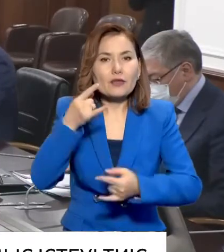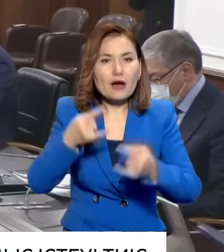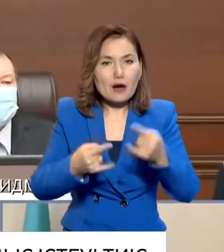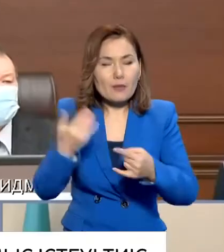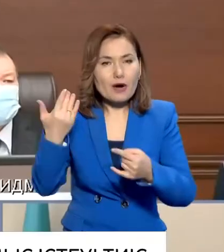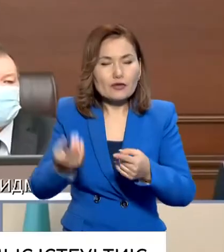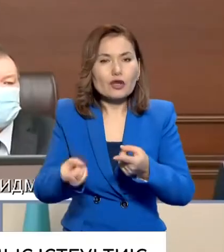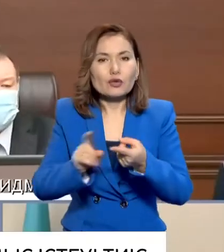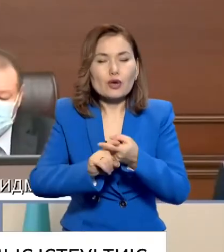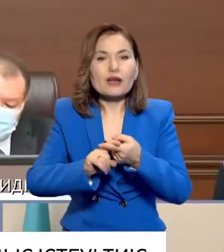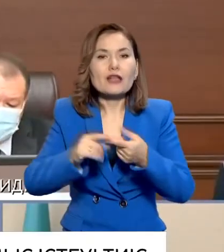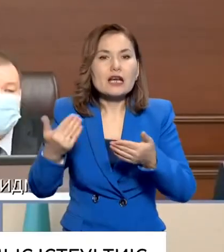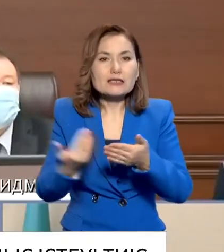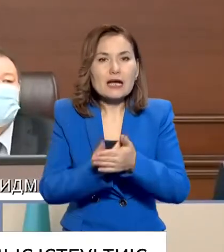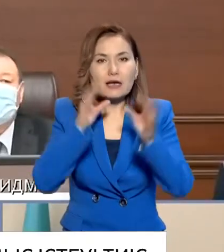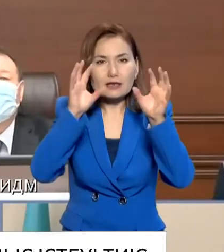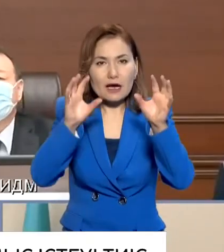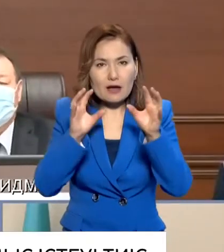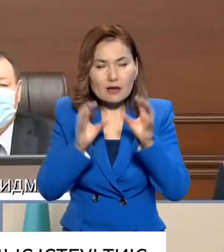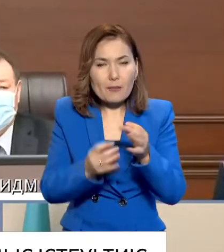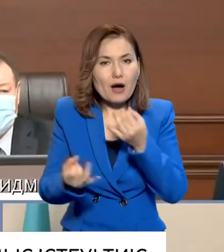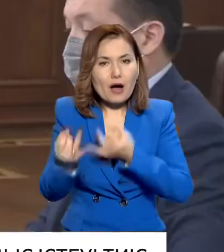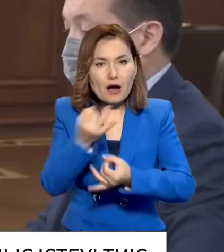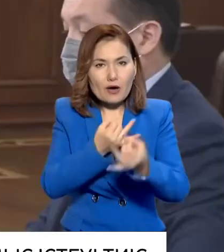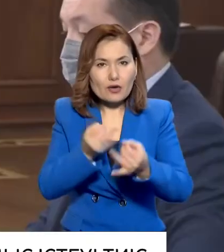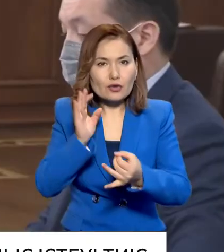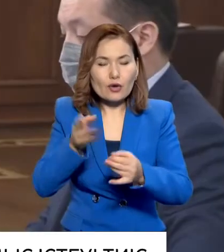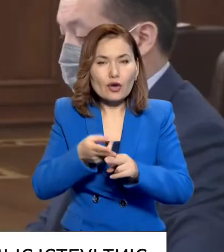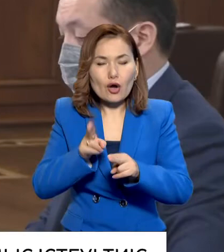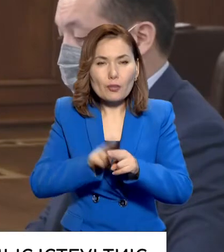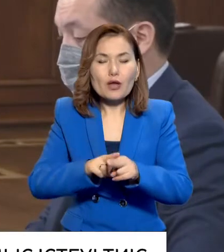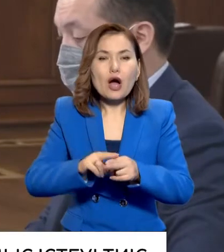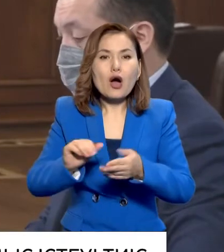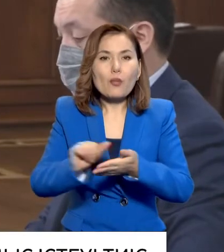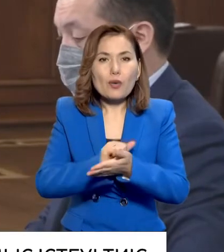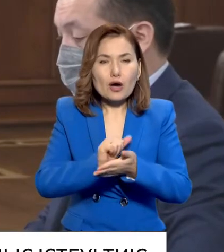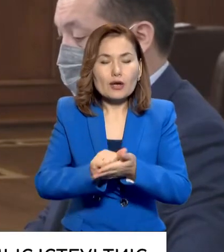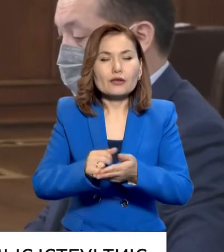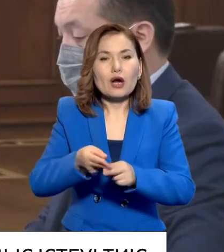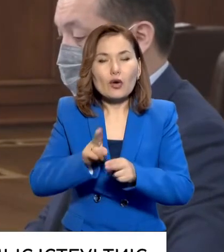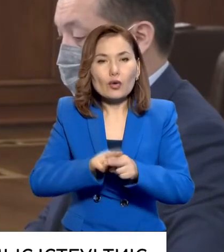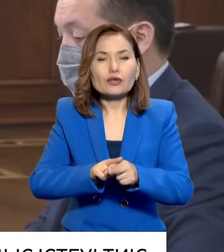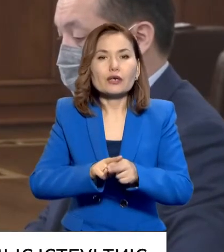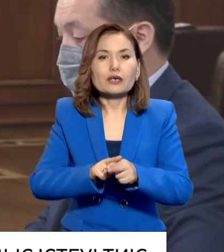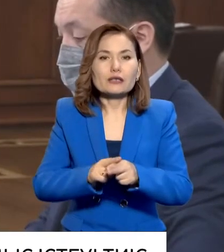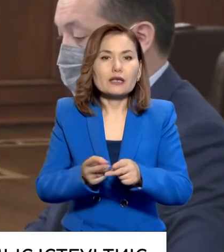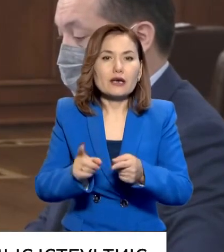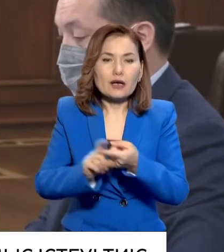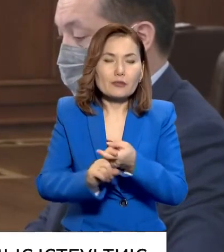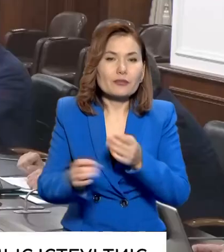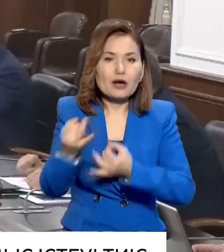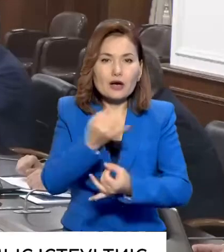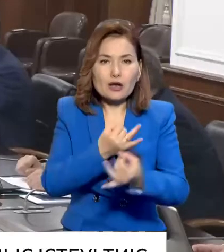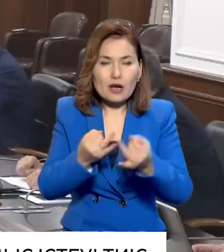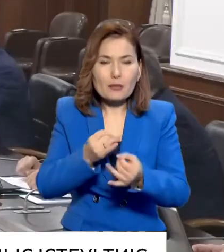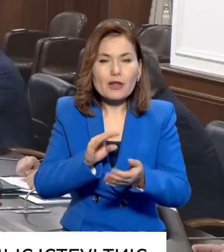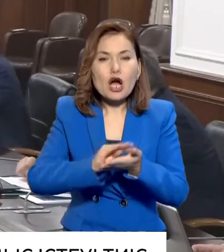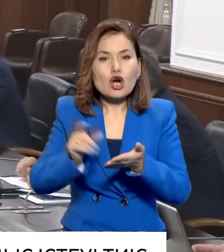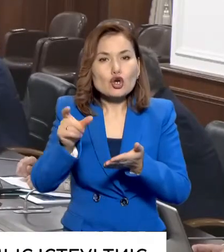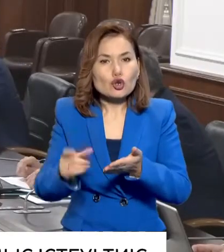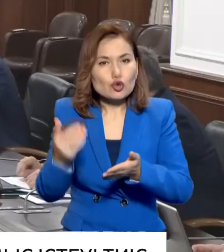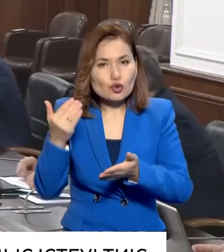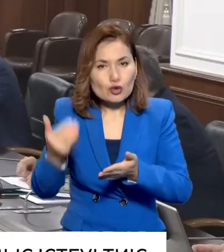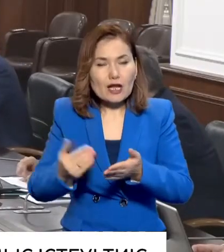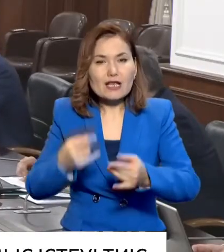туралы заңды қайта қарауды да тапсырған үкімет басшысы бұл құжатты журналистермен және сарапшылармен талқылай отырып